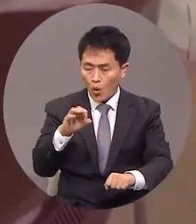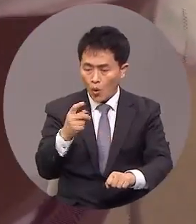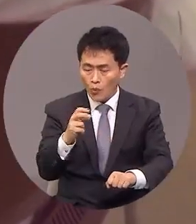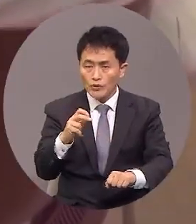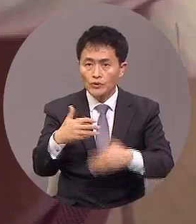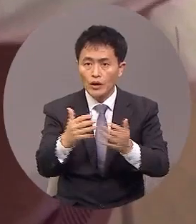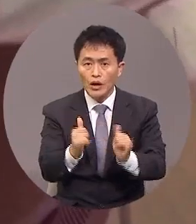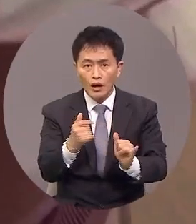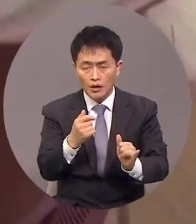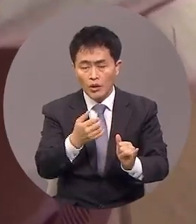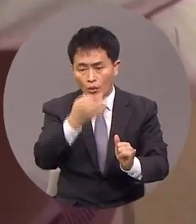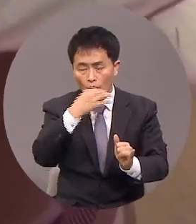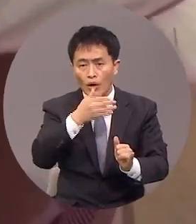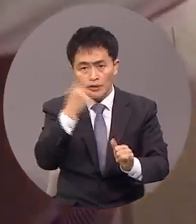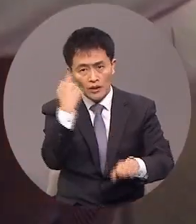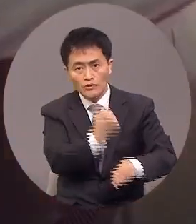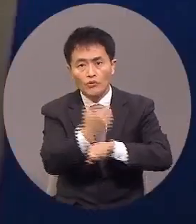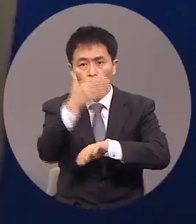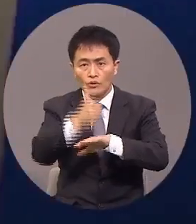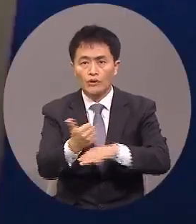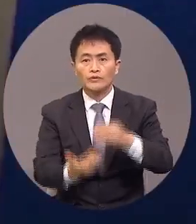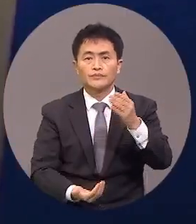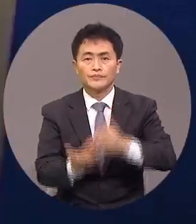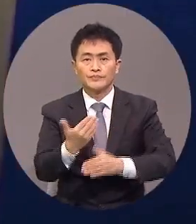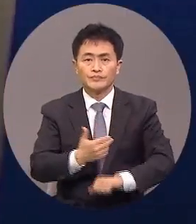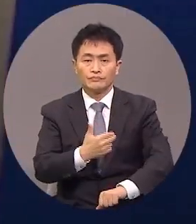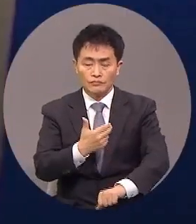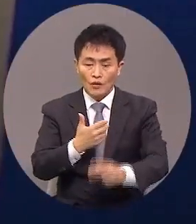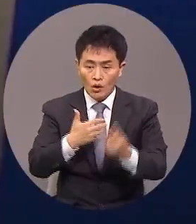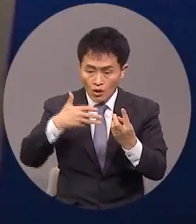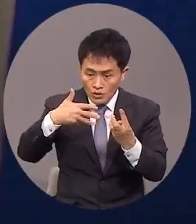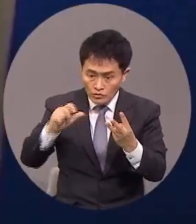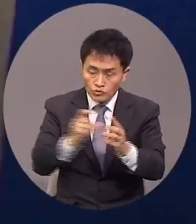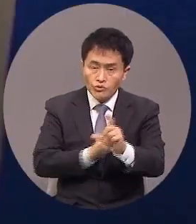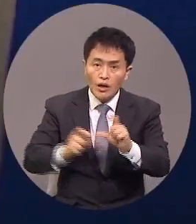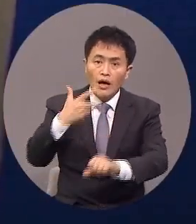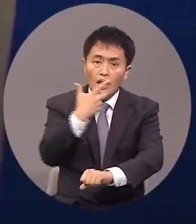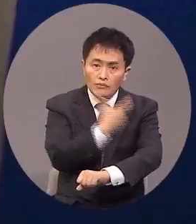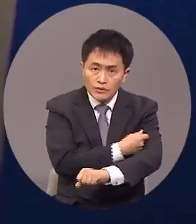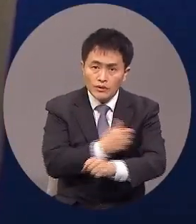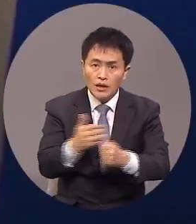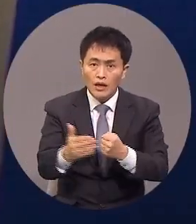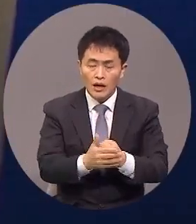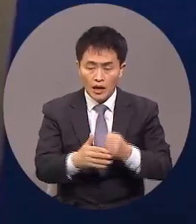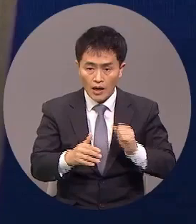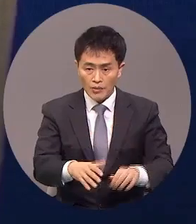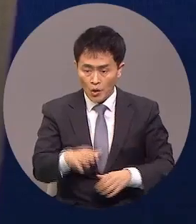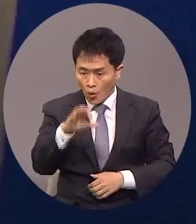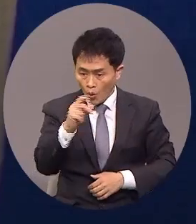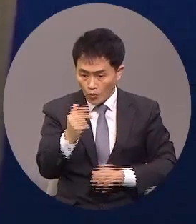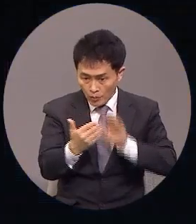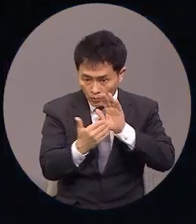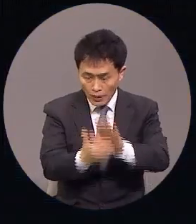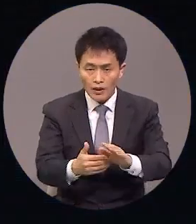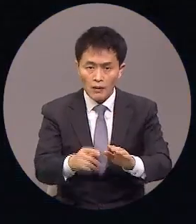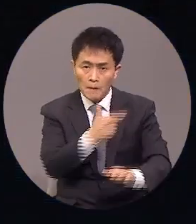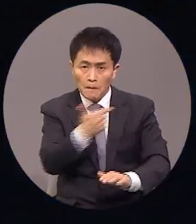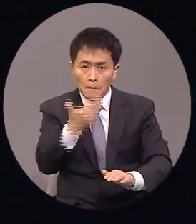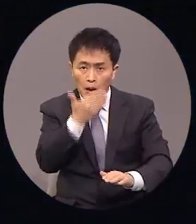연구 결과도 잇따르고 있습니다. 부스터샷을 맞으면 오미크론 감염을 최대 75%까지 예방할 수 있다는